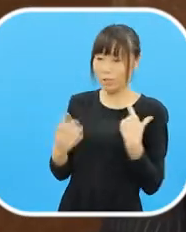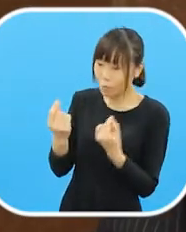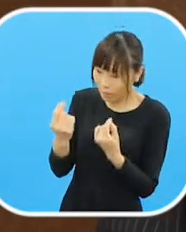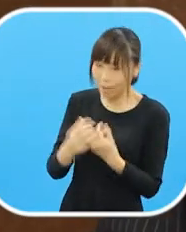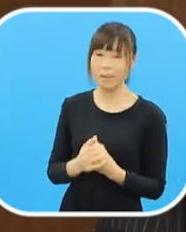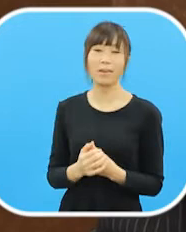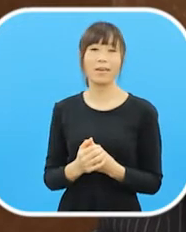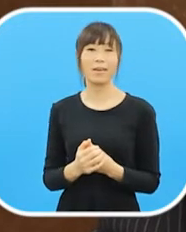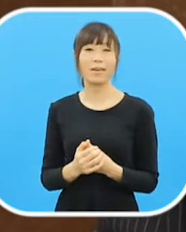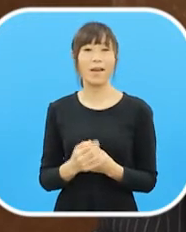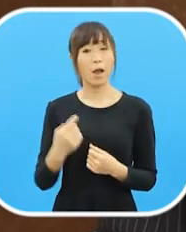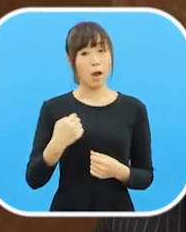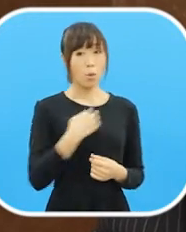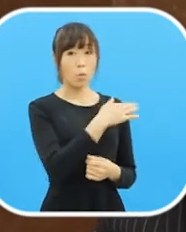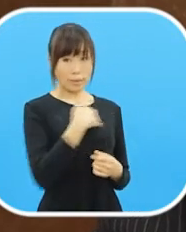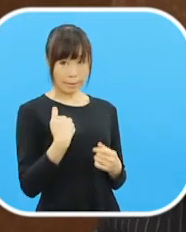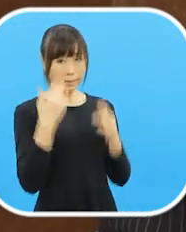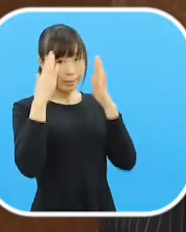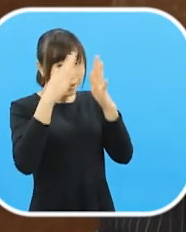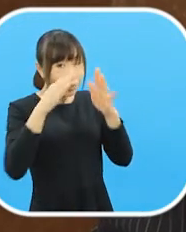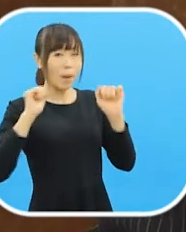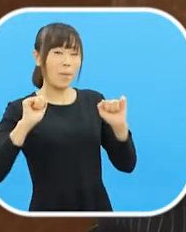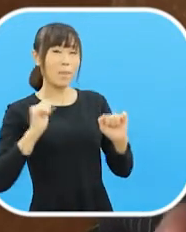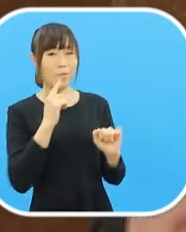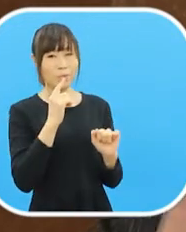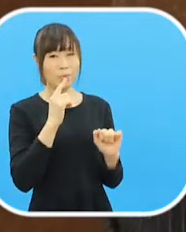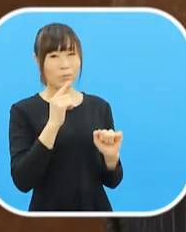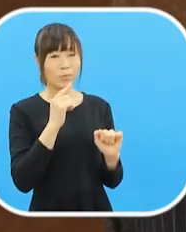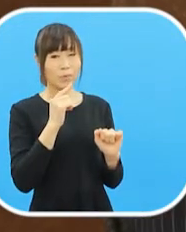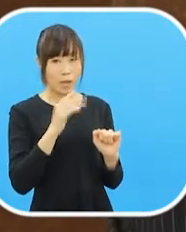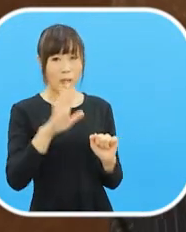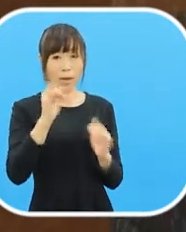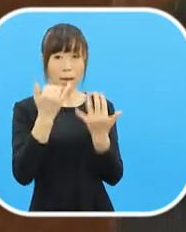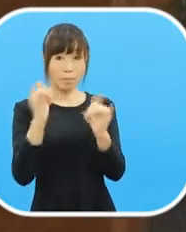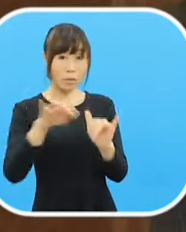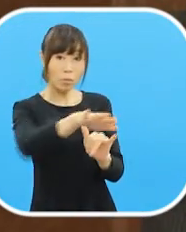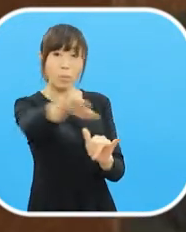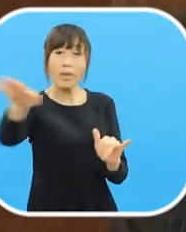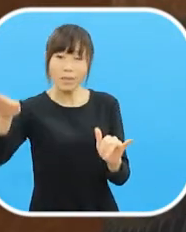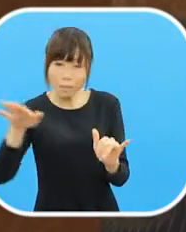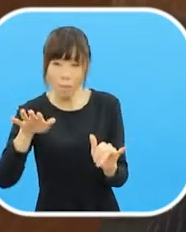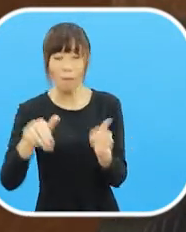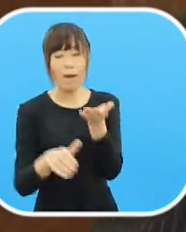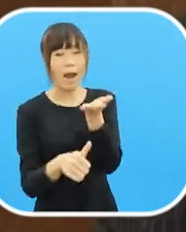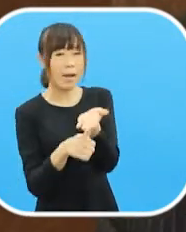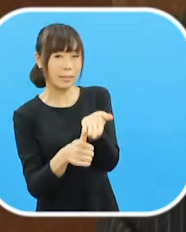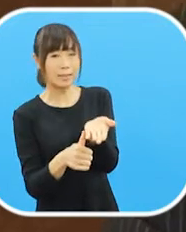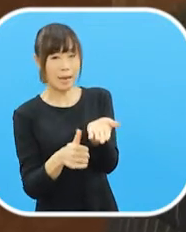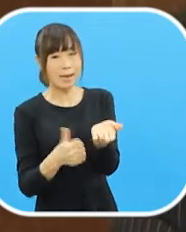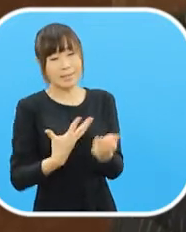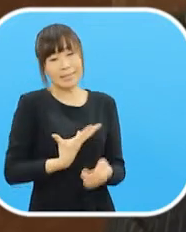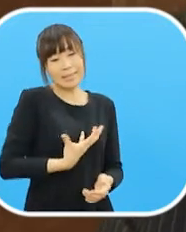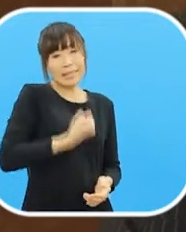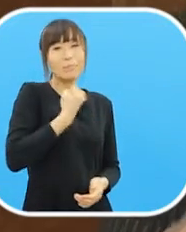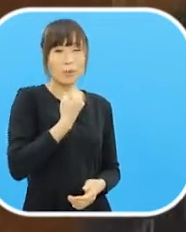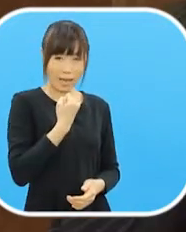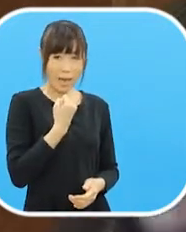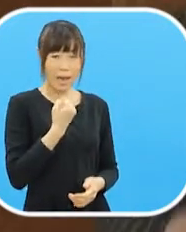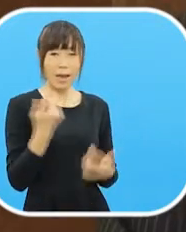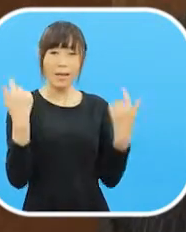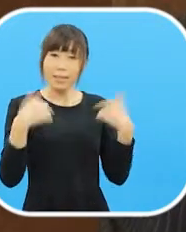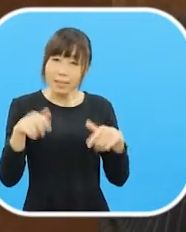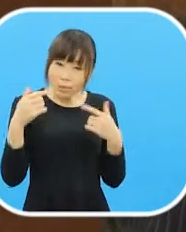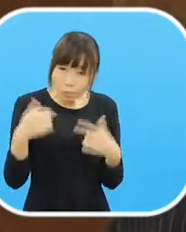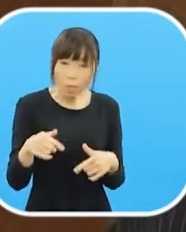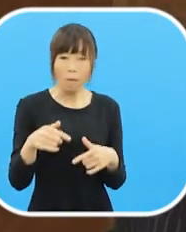生懸命頑張るし、まあ、県民の皆さんもね、うんまあ、秋田もね、まあ、自信持って そうなんです まず一番いつ